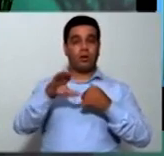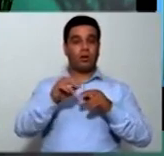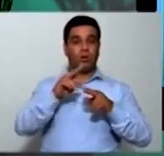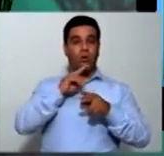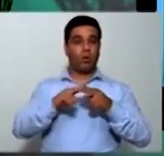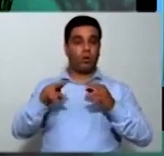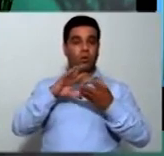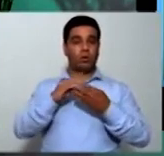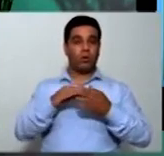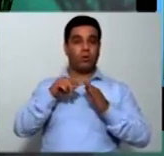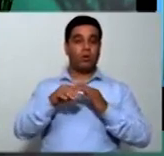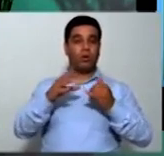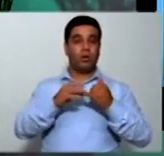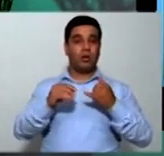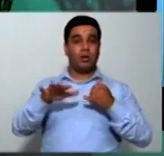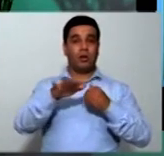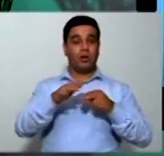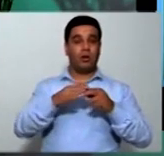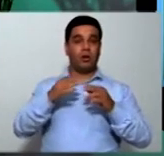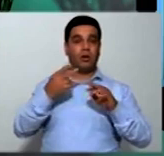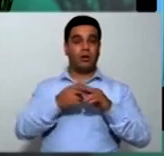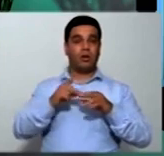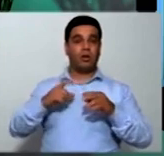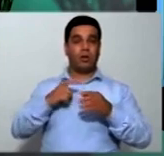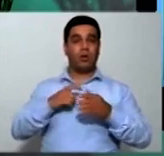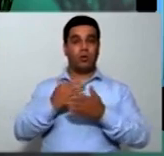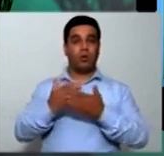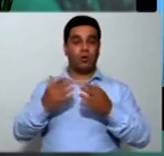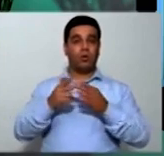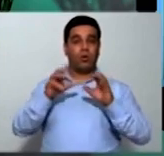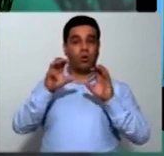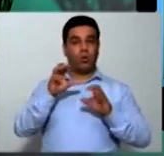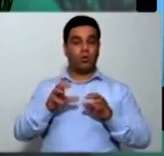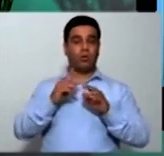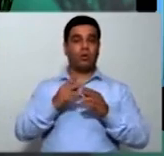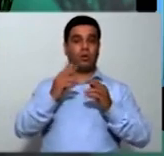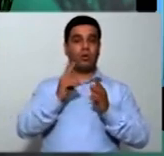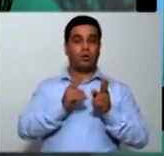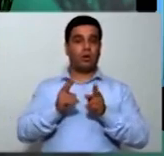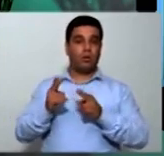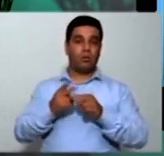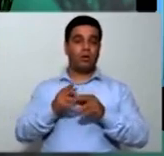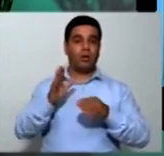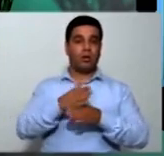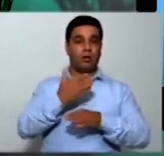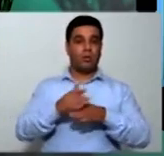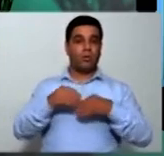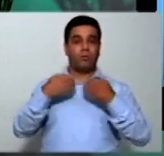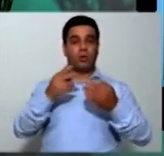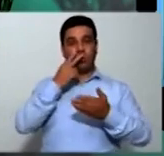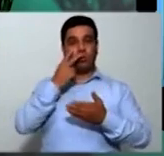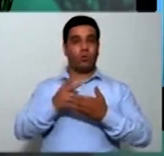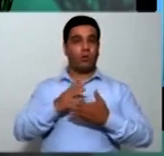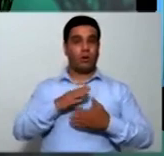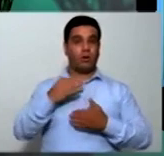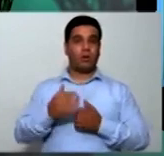yo'qotish, yerlarni yersiz va kam yerli dehqonlarga qonuniy tartiblar asosida taqsimlab berishni ko'zlagan